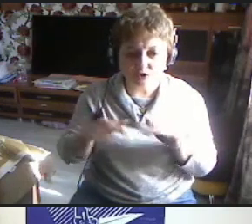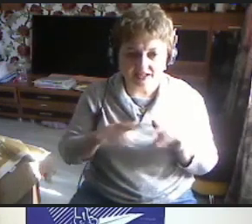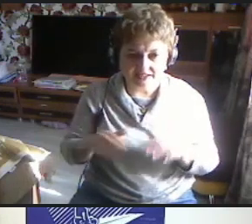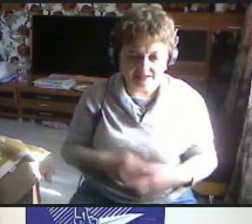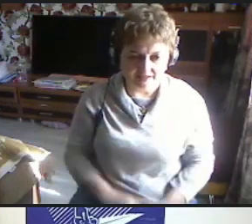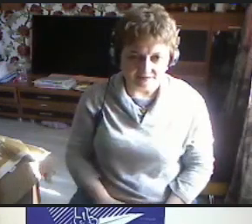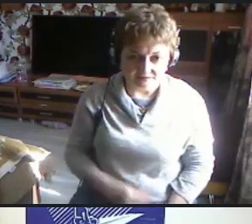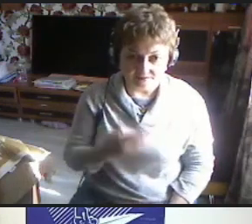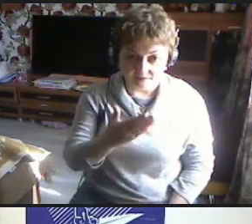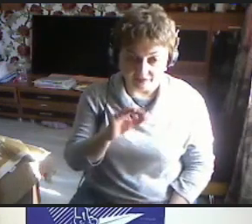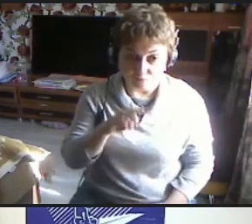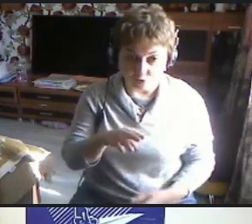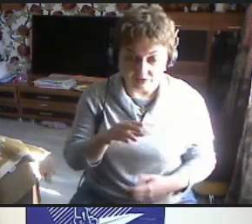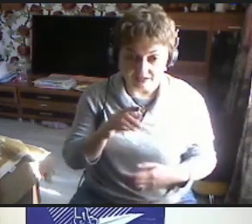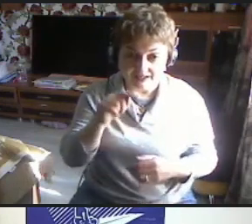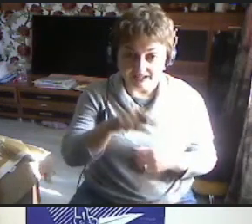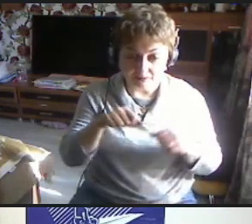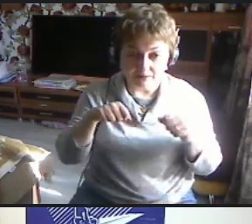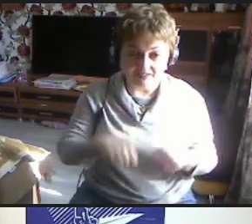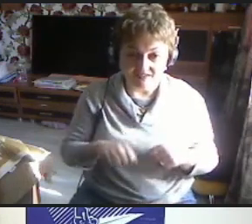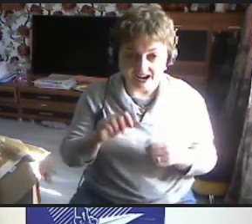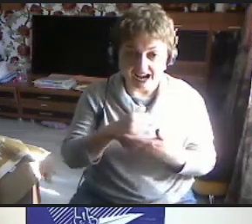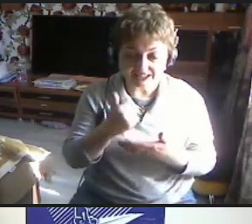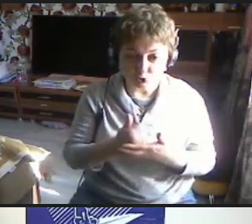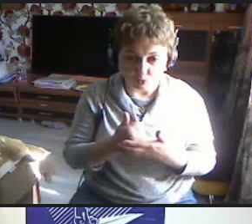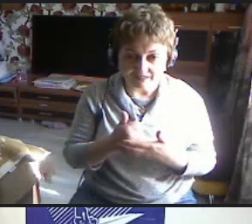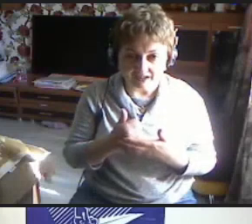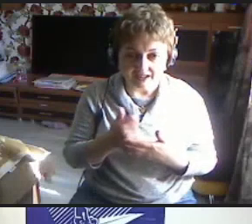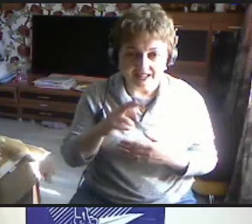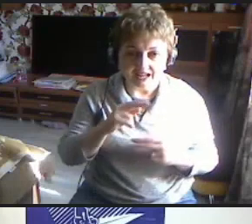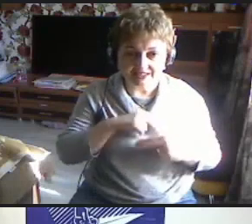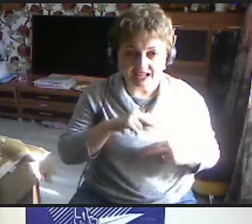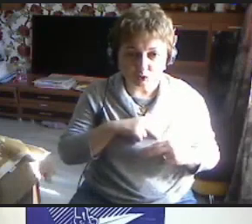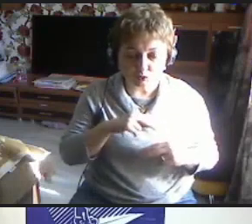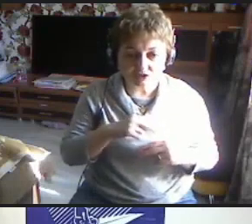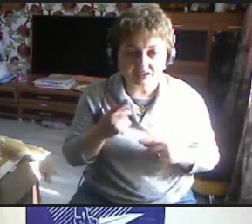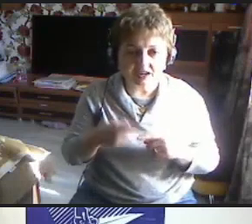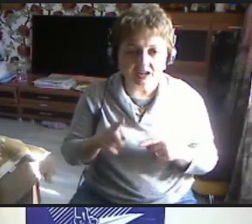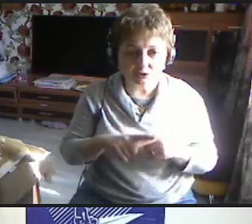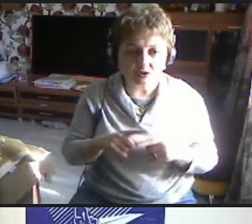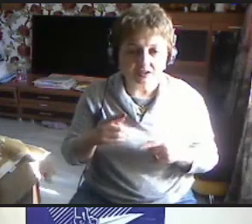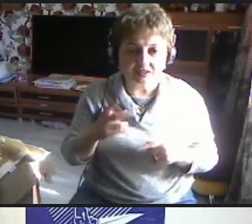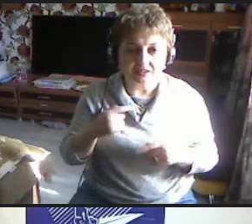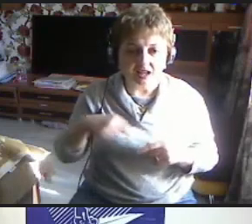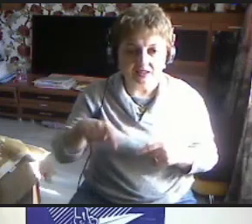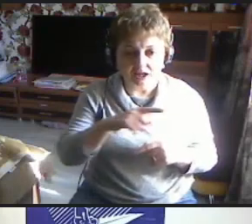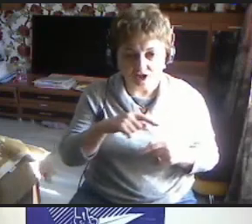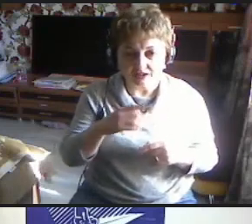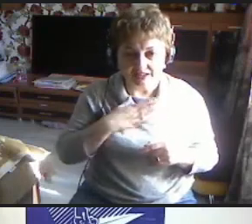та правовая основа для сотрудничества, которая, на наш взгляд, обязательная. Потому